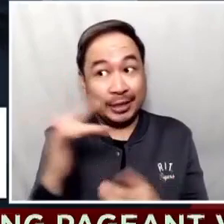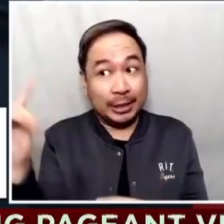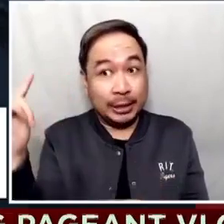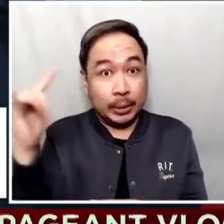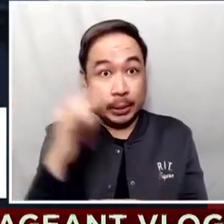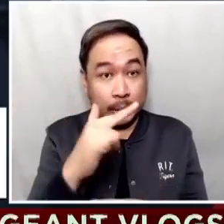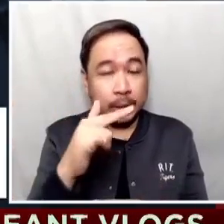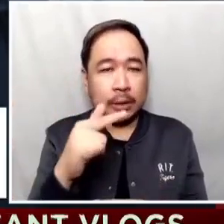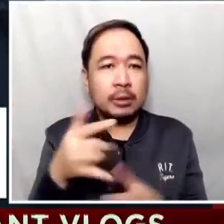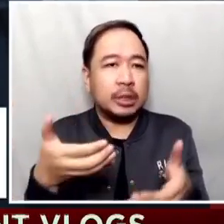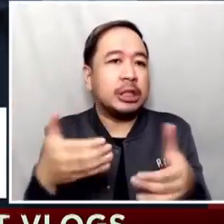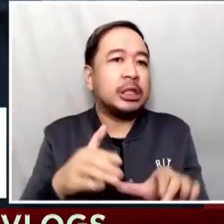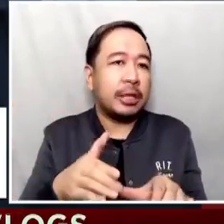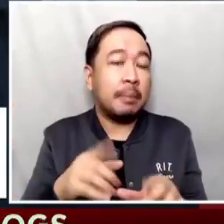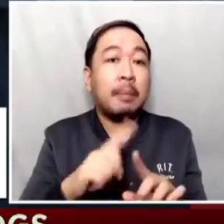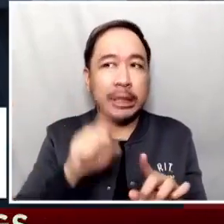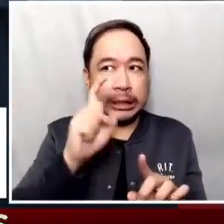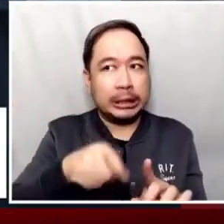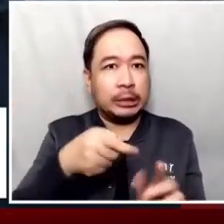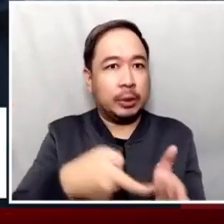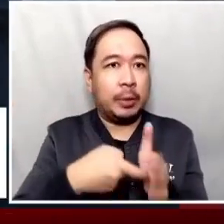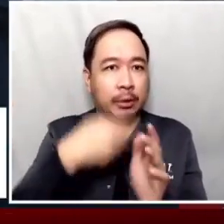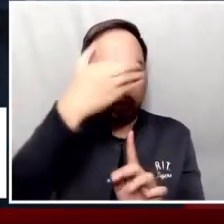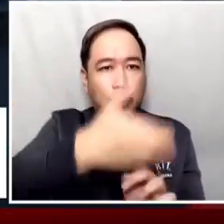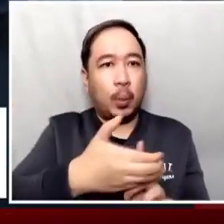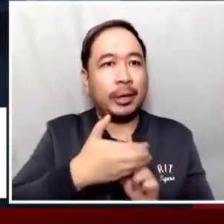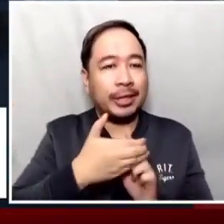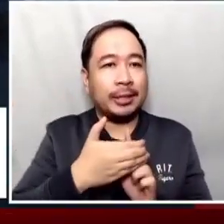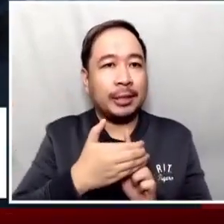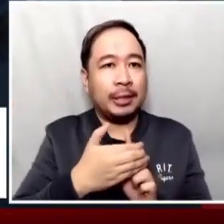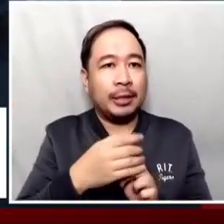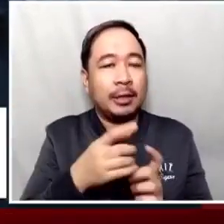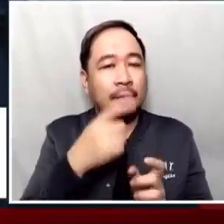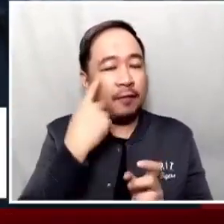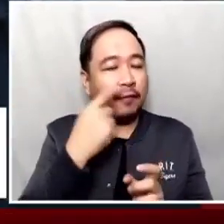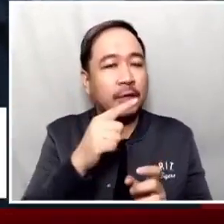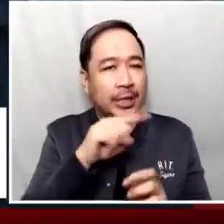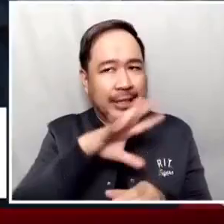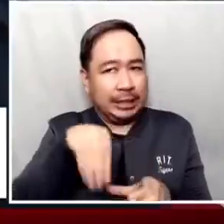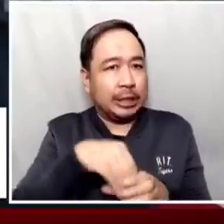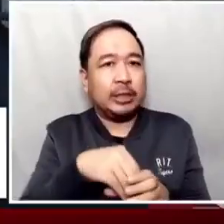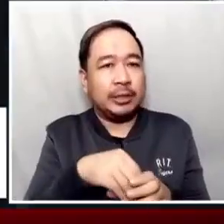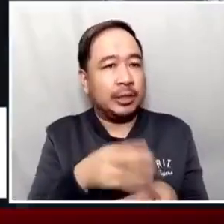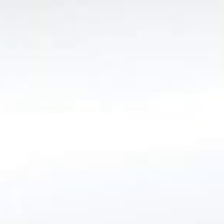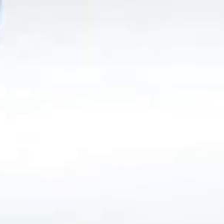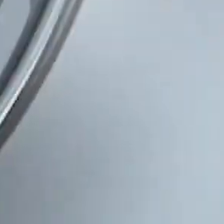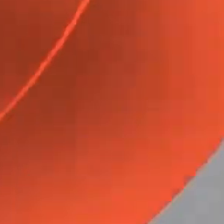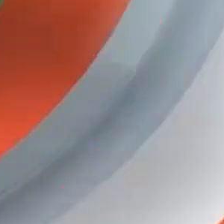Pero iko-quarantine natin kung sino man yung dumating for strict border, part of the strict border control.